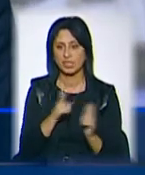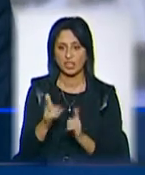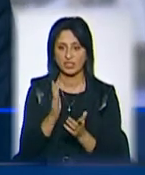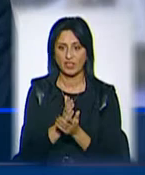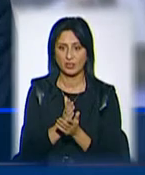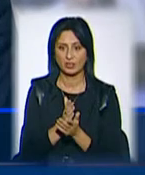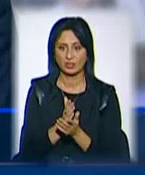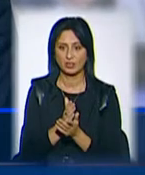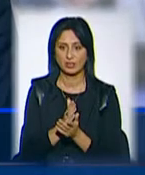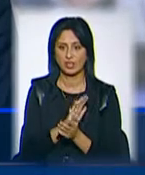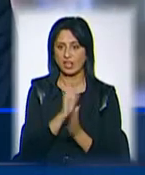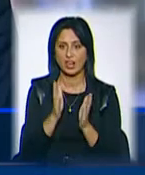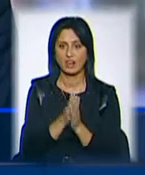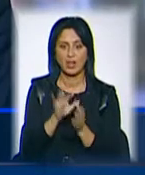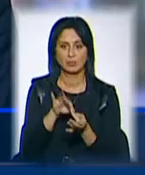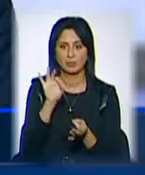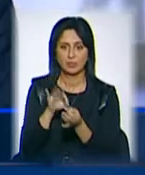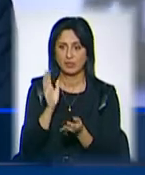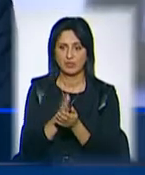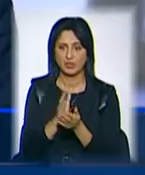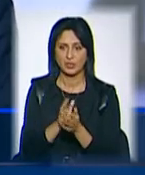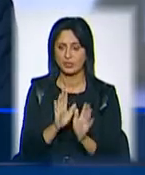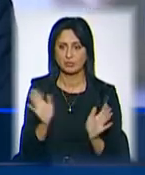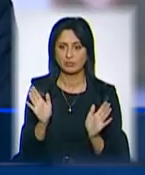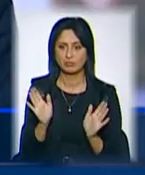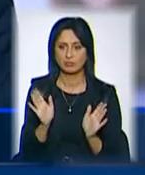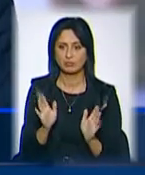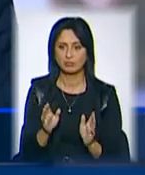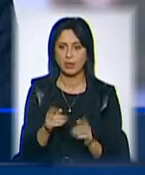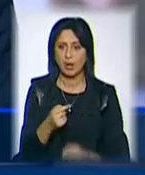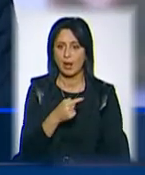ვართ, ყველა აღჭურვილობა გვაქვს, გამორიცხული რასაკურველია